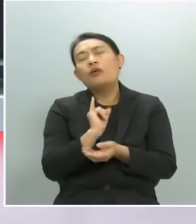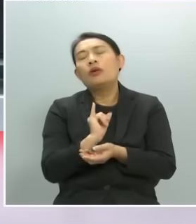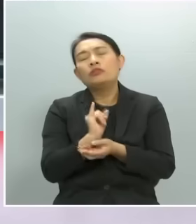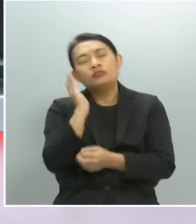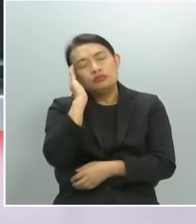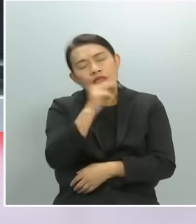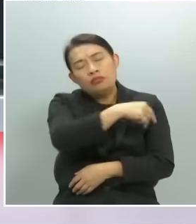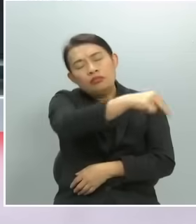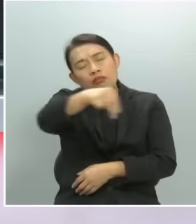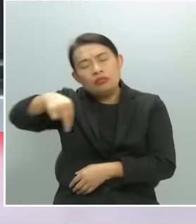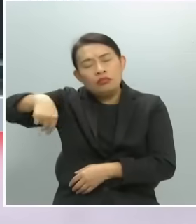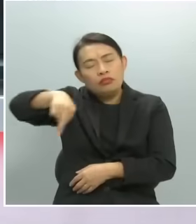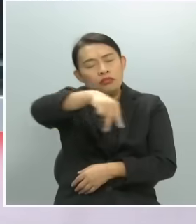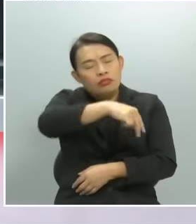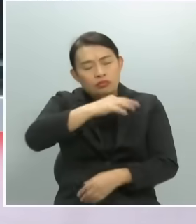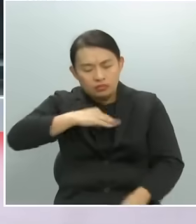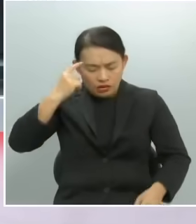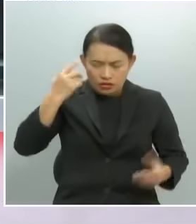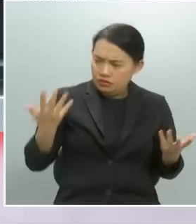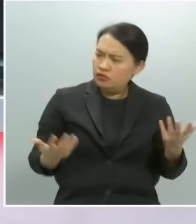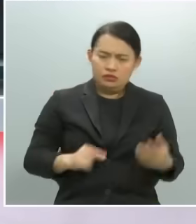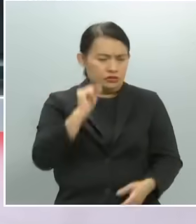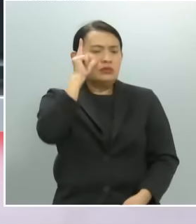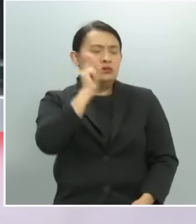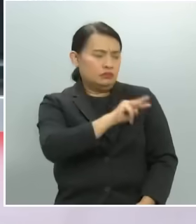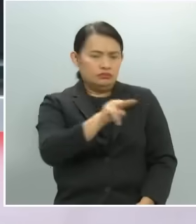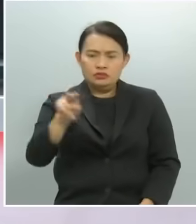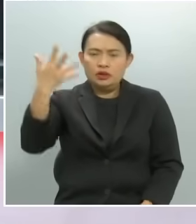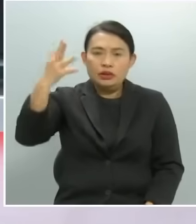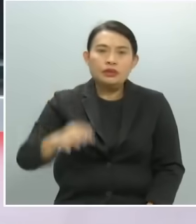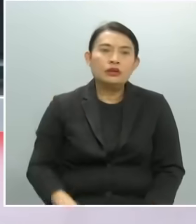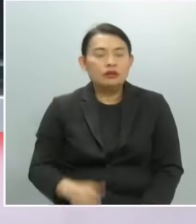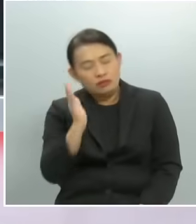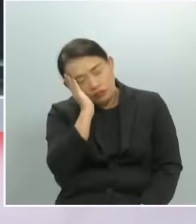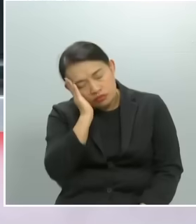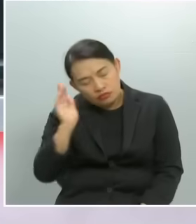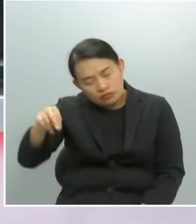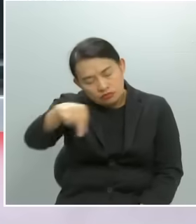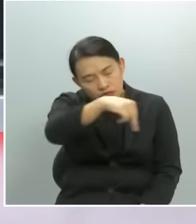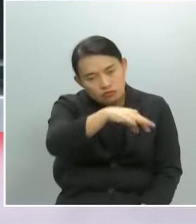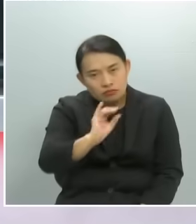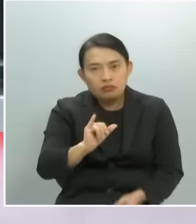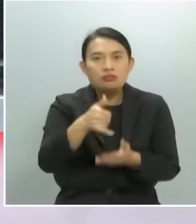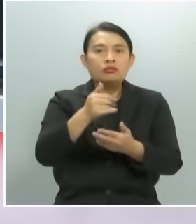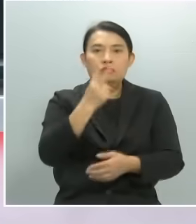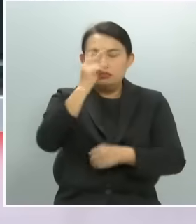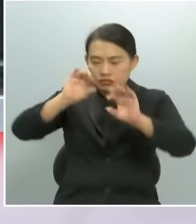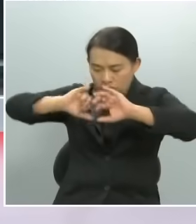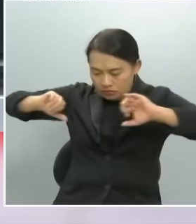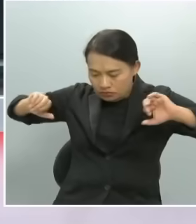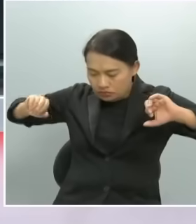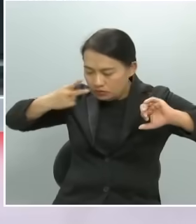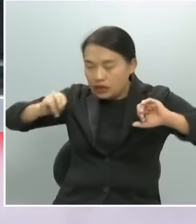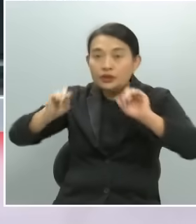นานาเขาก็ไปเอ๊ะอะไรยังไงตื่นขึ้นมาก็ไม่มีใครนอนต่อปุ๊บเดินอีกคราวนี้ลุกขึ้นมาแล้วเปิดผ้าม่านออกปรากฏคุณผู้ชมครับ